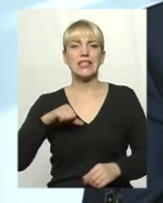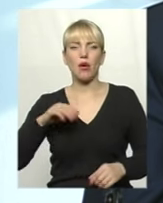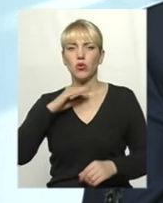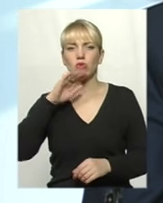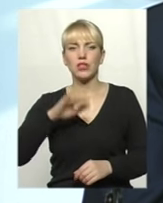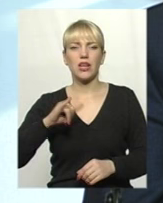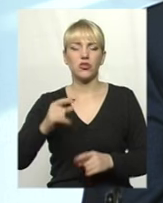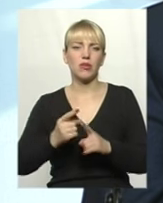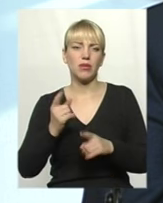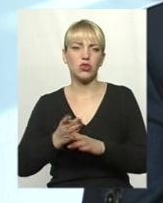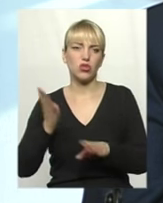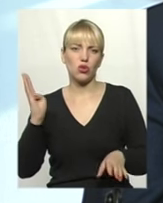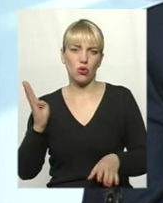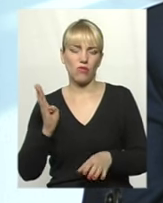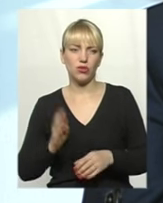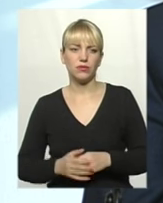а також першочергово